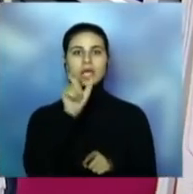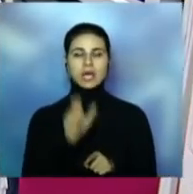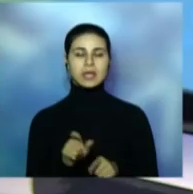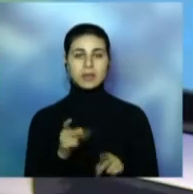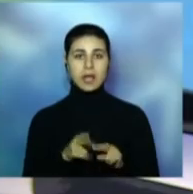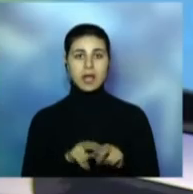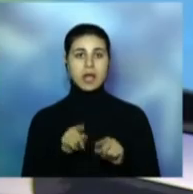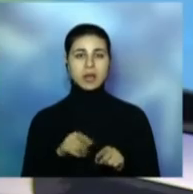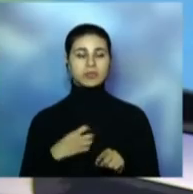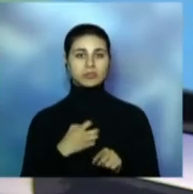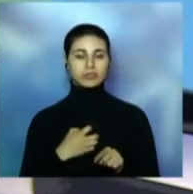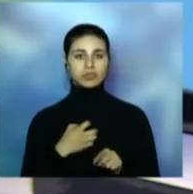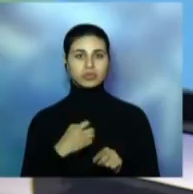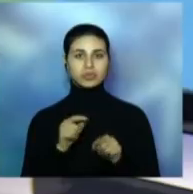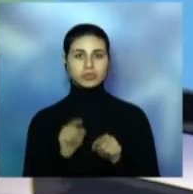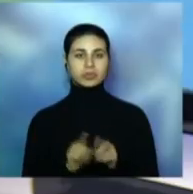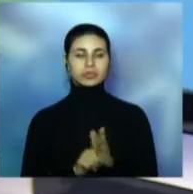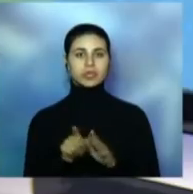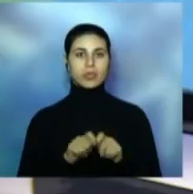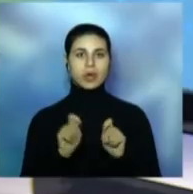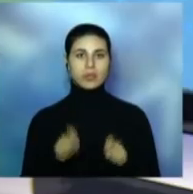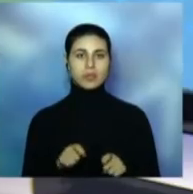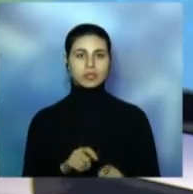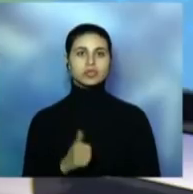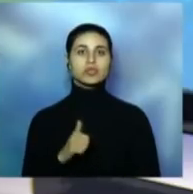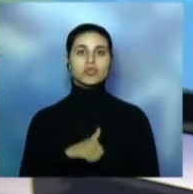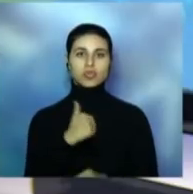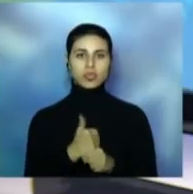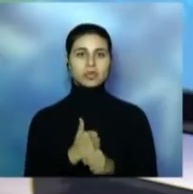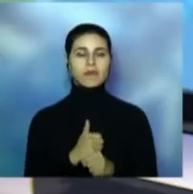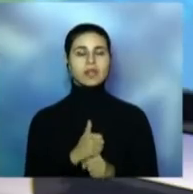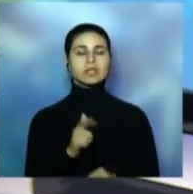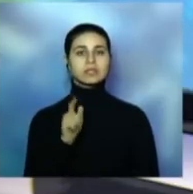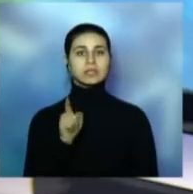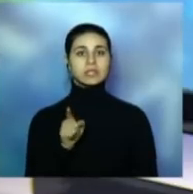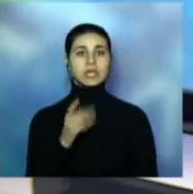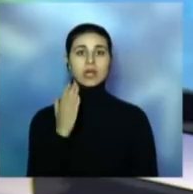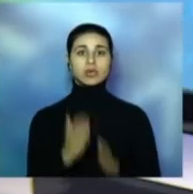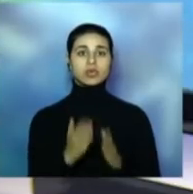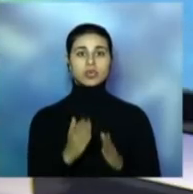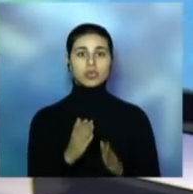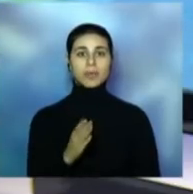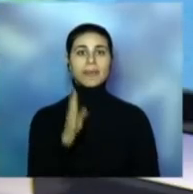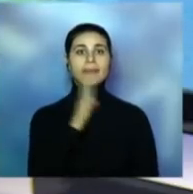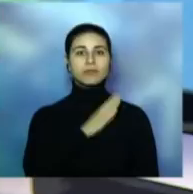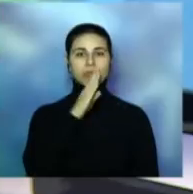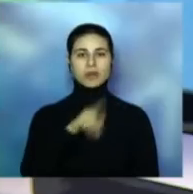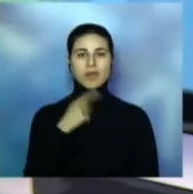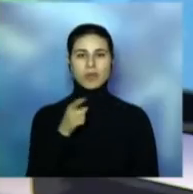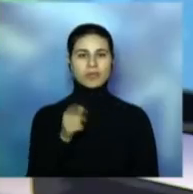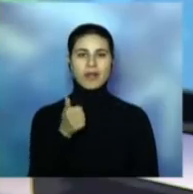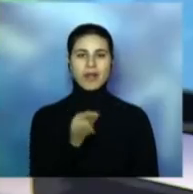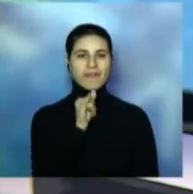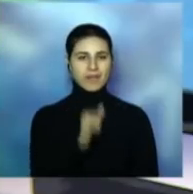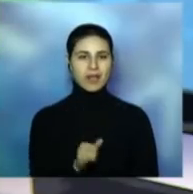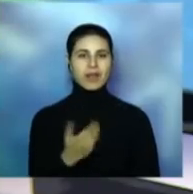აი ამ კრიტერიუმის ეტალონის ჩამოყალიბებაში უმთავრესი და უძვირფასესი ისინი თუ ბავშვობიდან თრგუნავენ და ვერასდროს